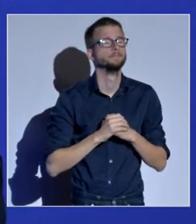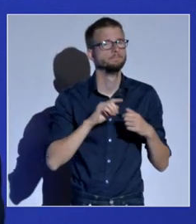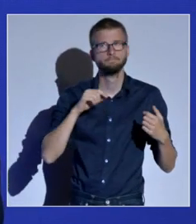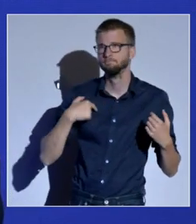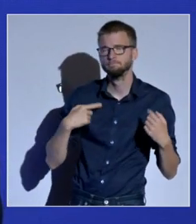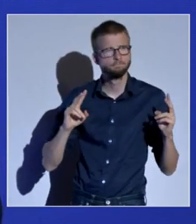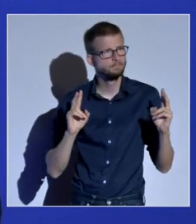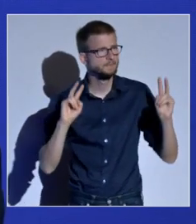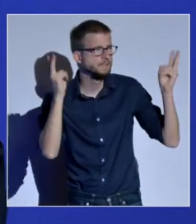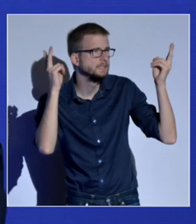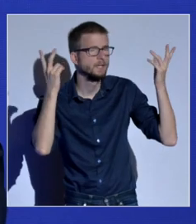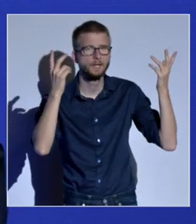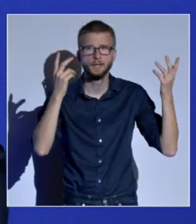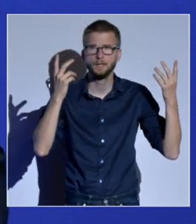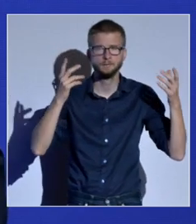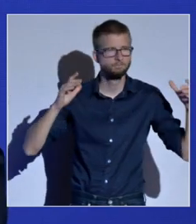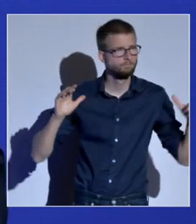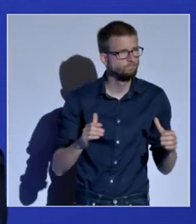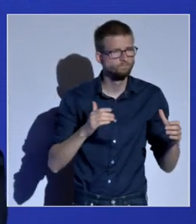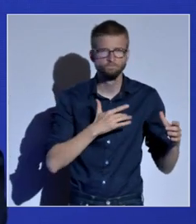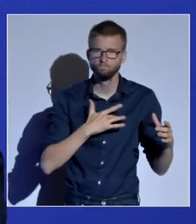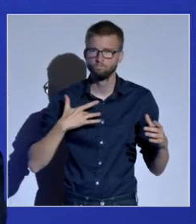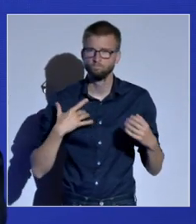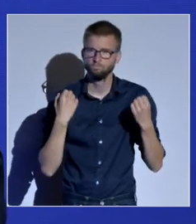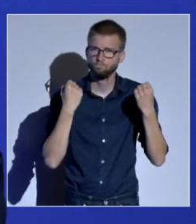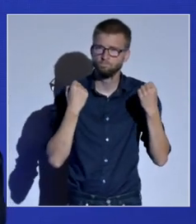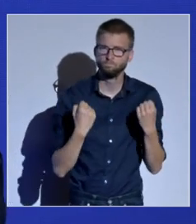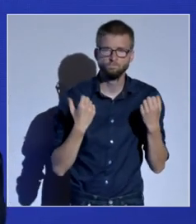vitalité, notre santé, notre